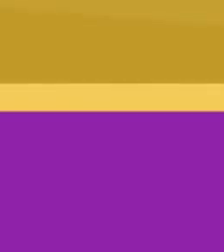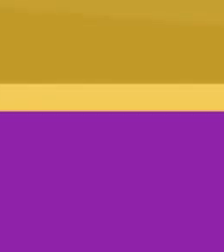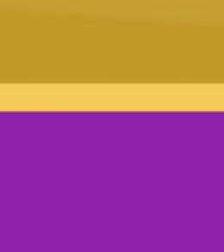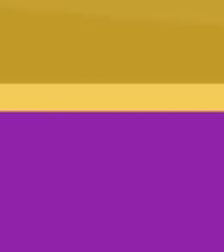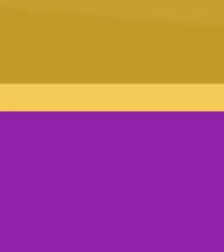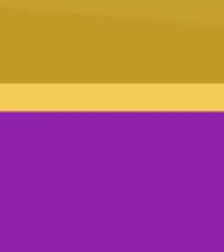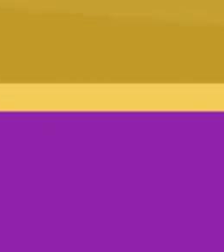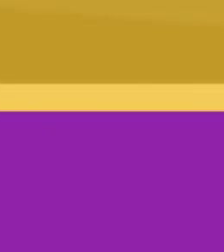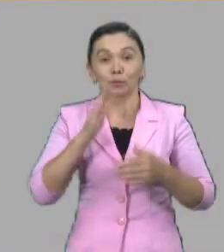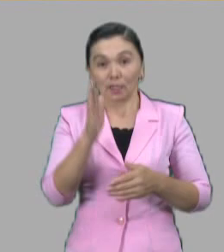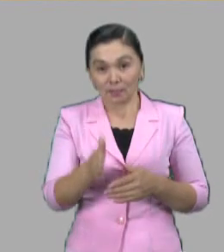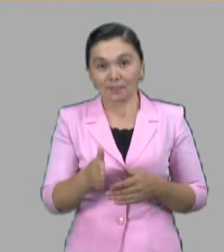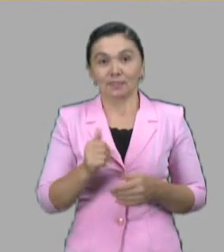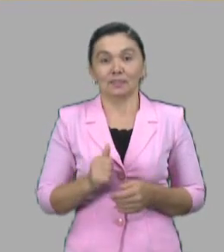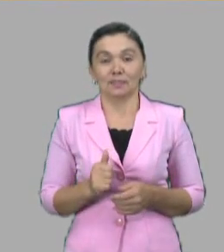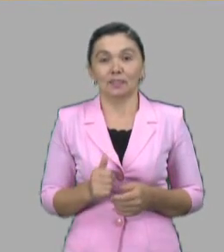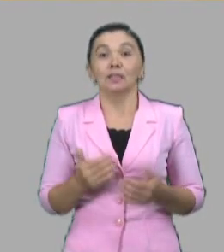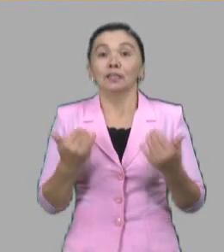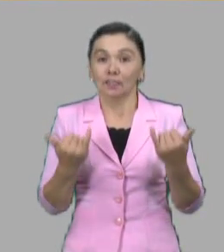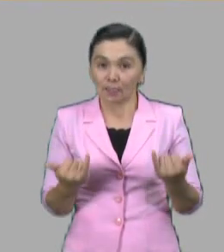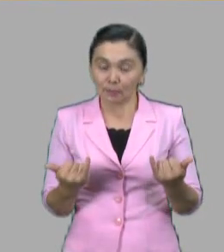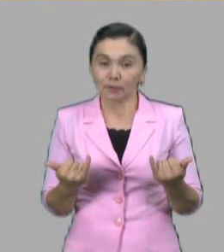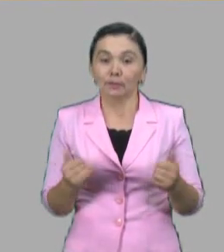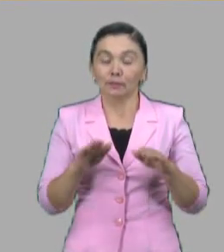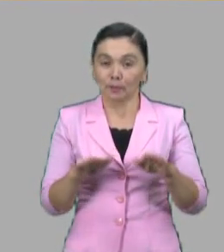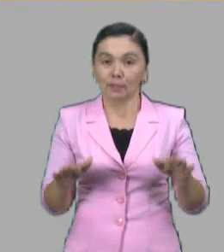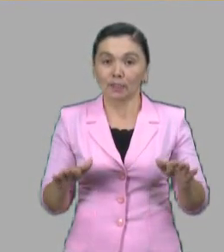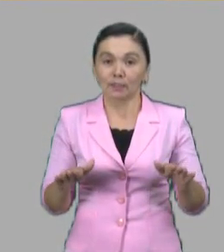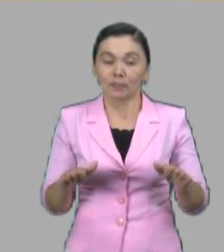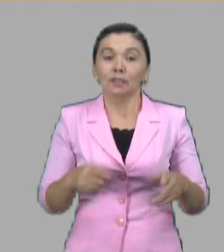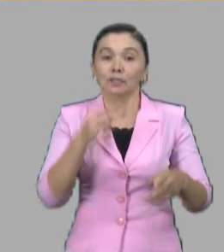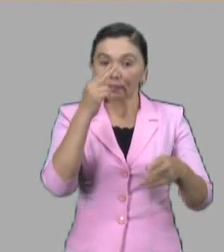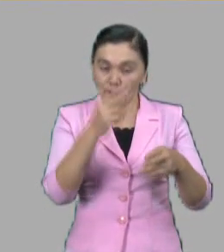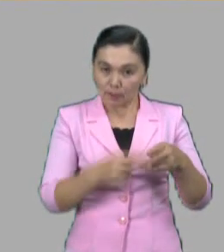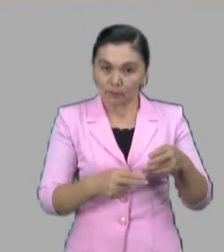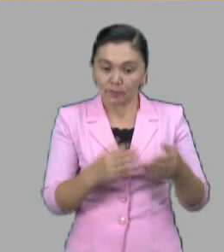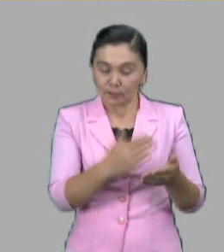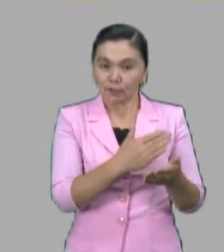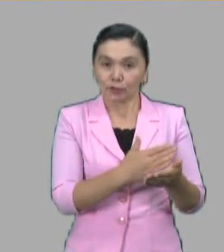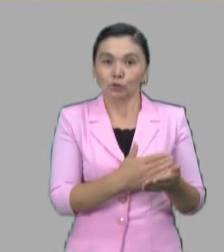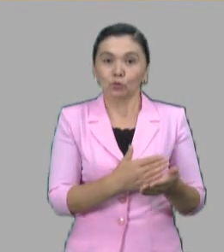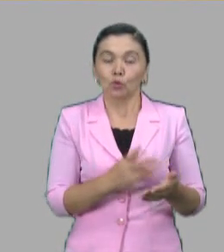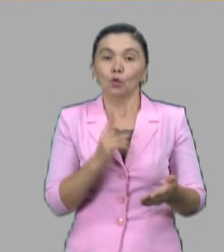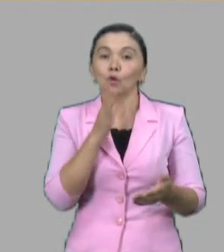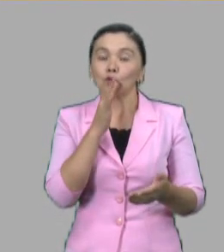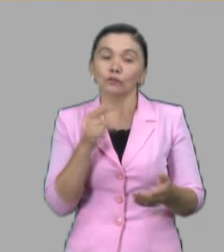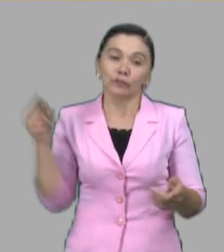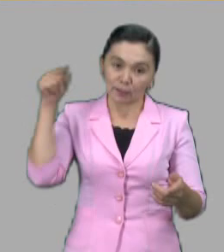Урок. Эми балдар, сабагыбызды жыйынтыктоого кезек келди.